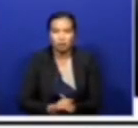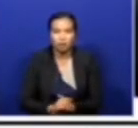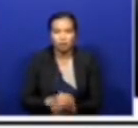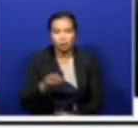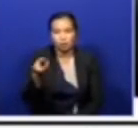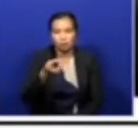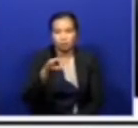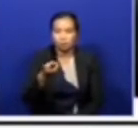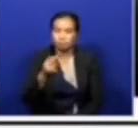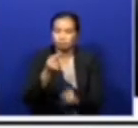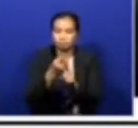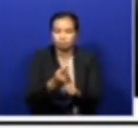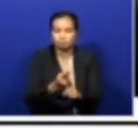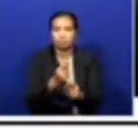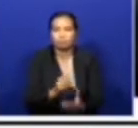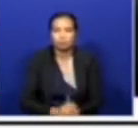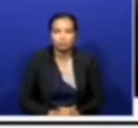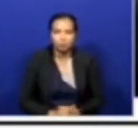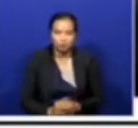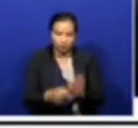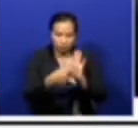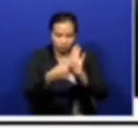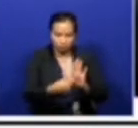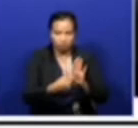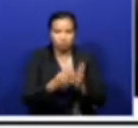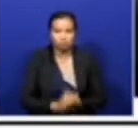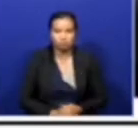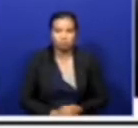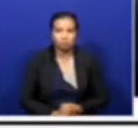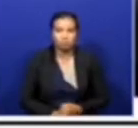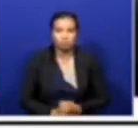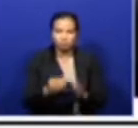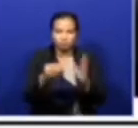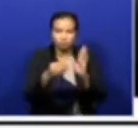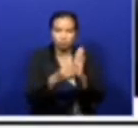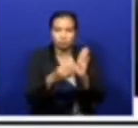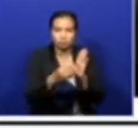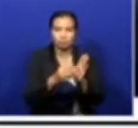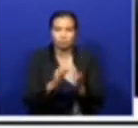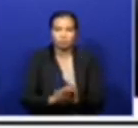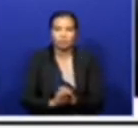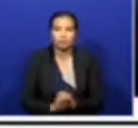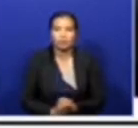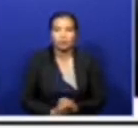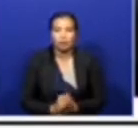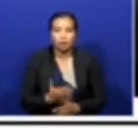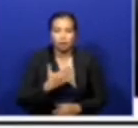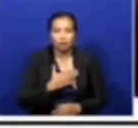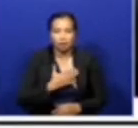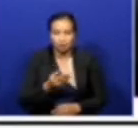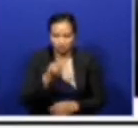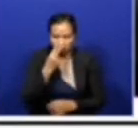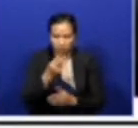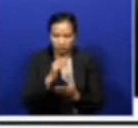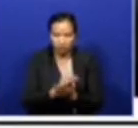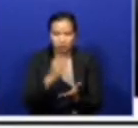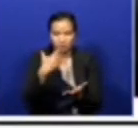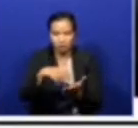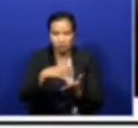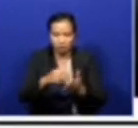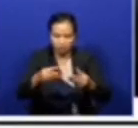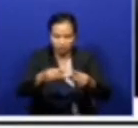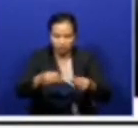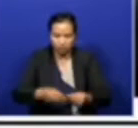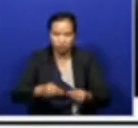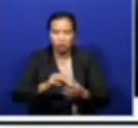งตามมาผมยกตัวอย่างท่านประธานครับอย่างกรุงเทพมหานครเราก็จะเห็นว่าในรายงานการศึกษาแ